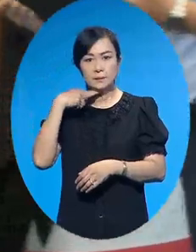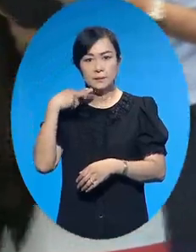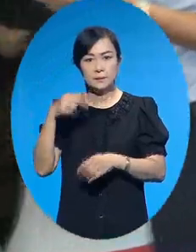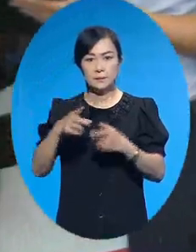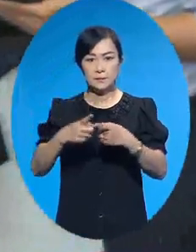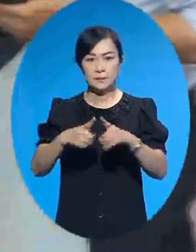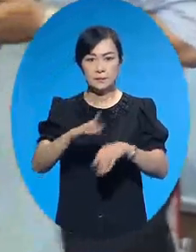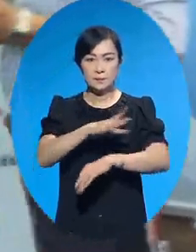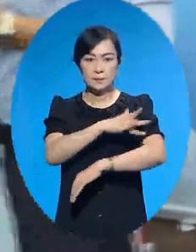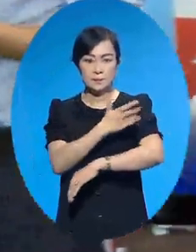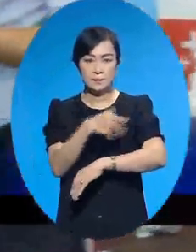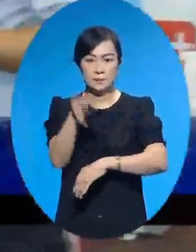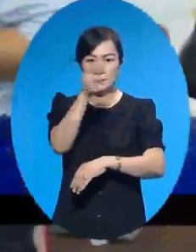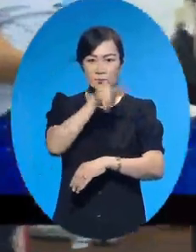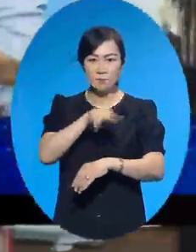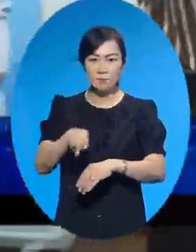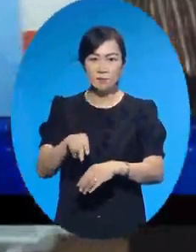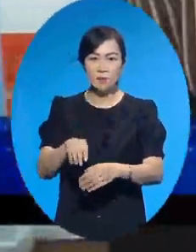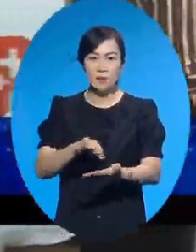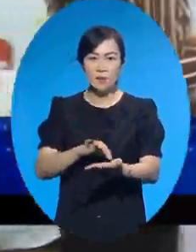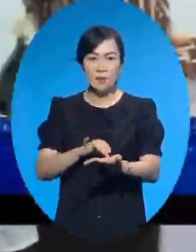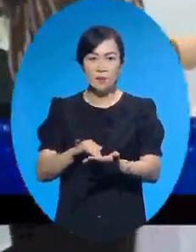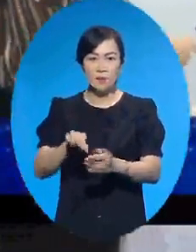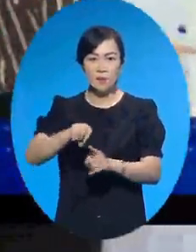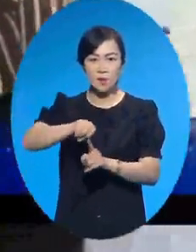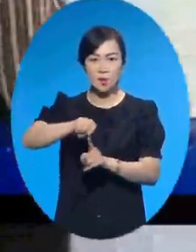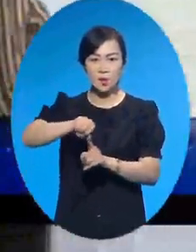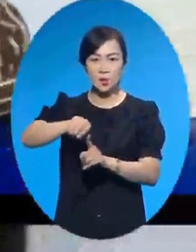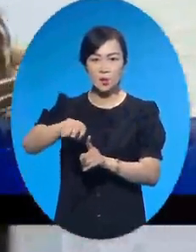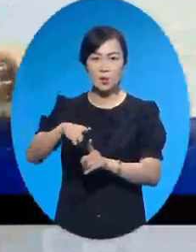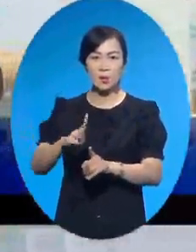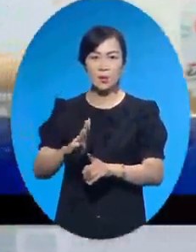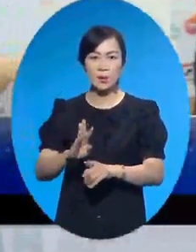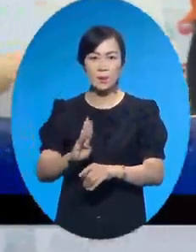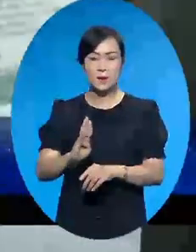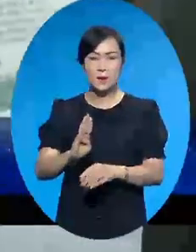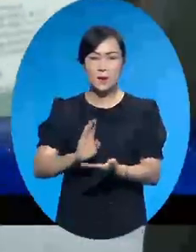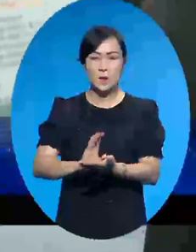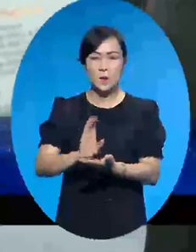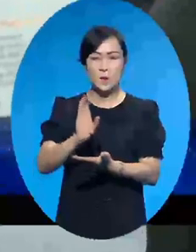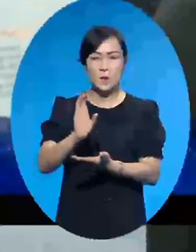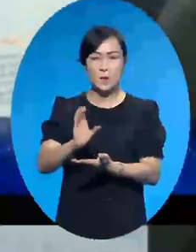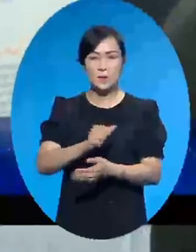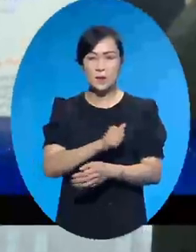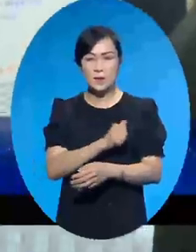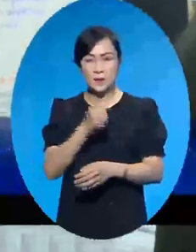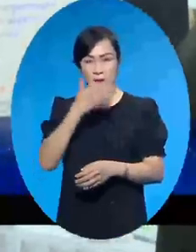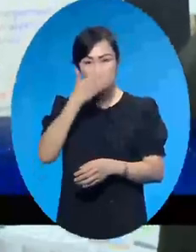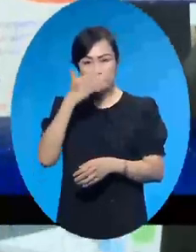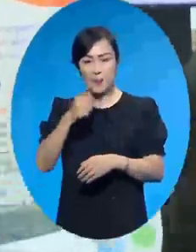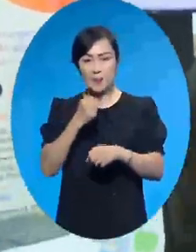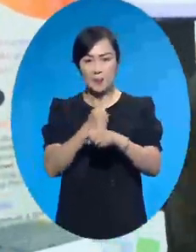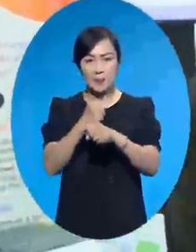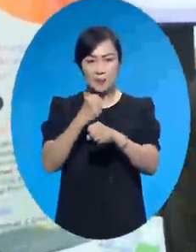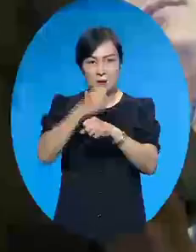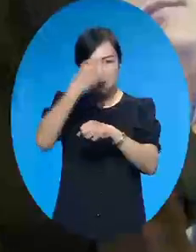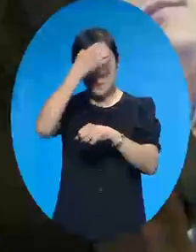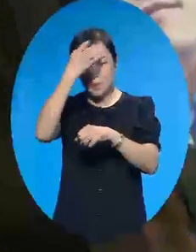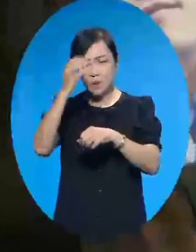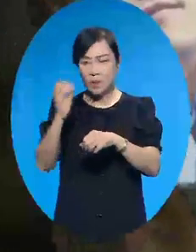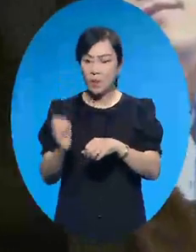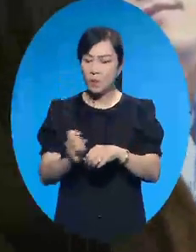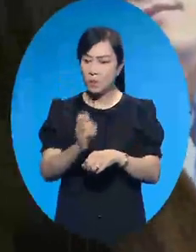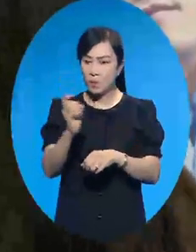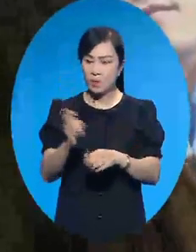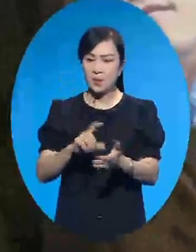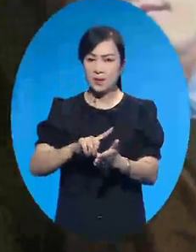cho doanh nghiệp tại Thái Lan và Việt Nam, nền tảng công nghệ trực tuyến Globis cung cấp phù hợp với mọi đối tượng, đặc biệt là người đi làm bận rộn, không ổn định về thời